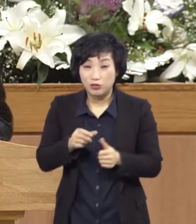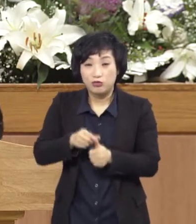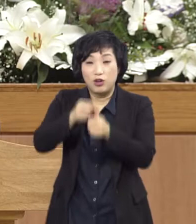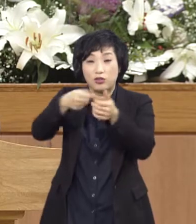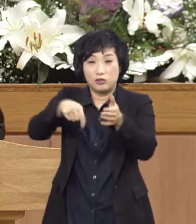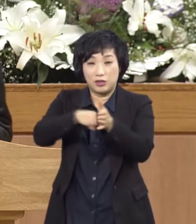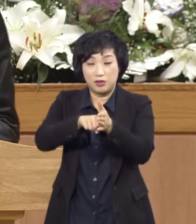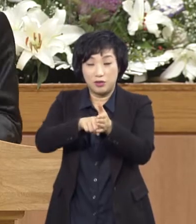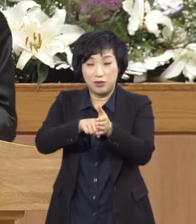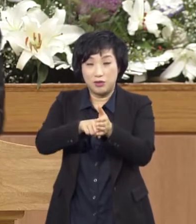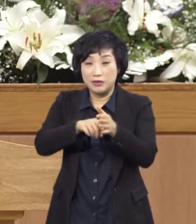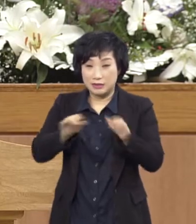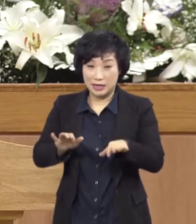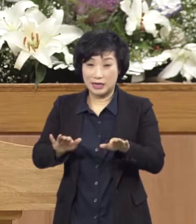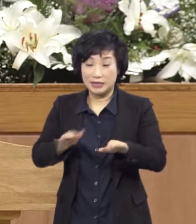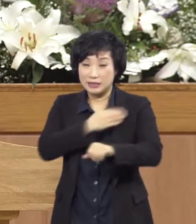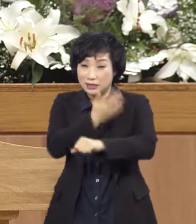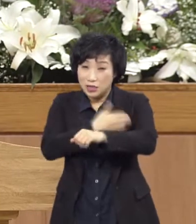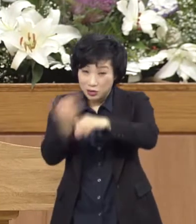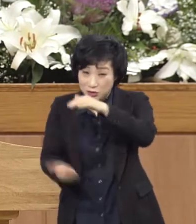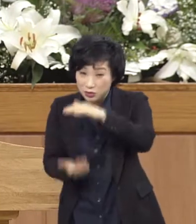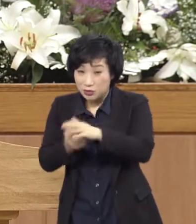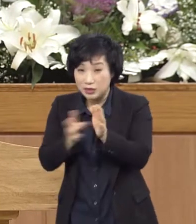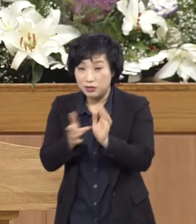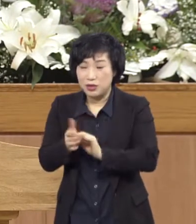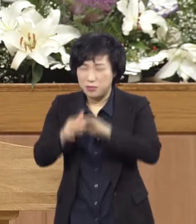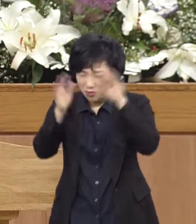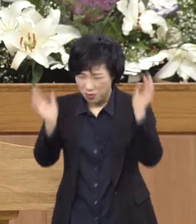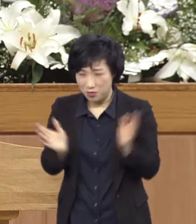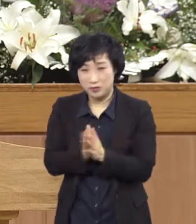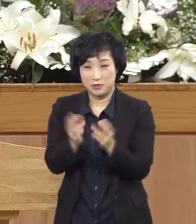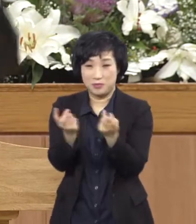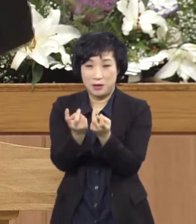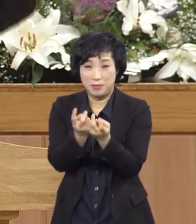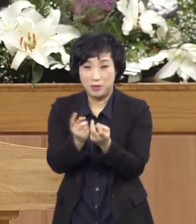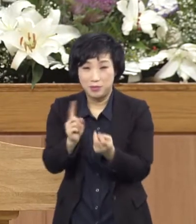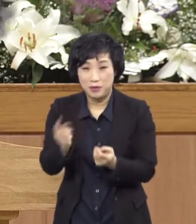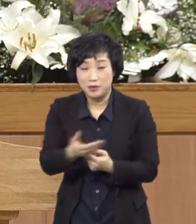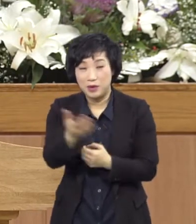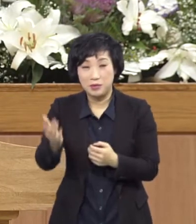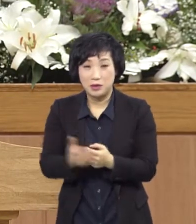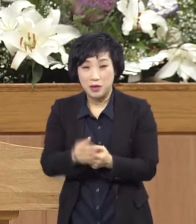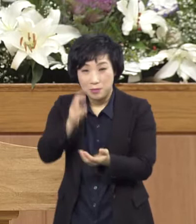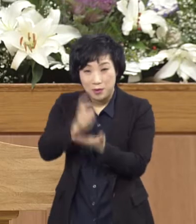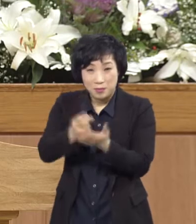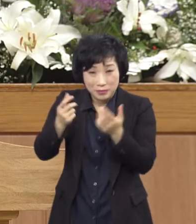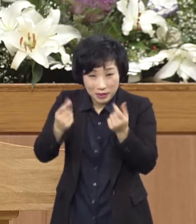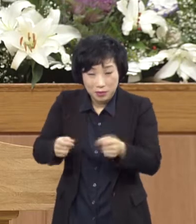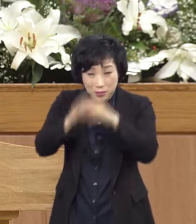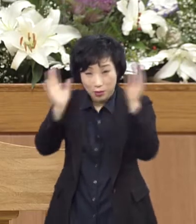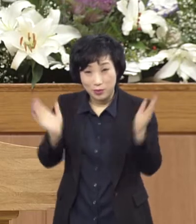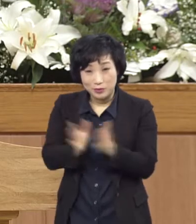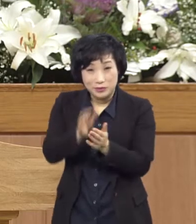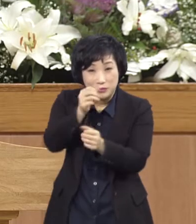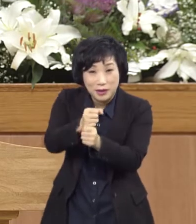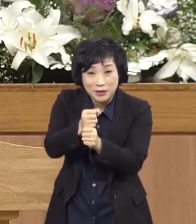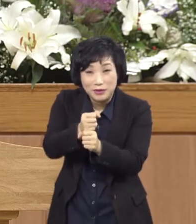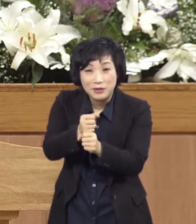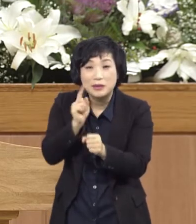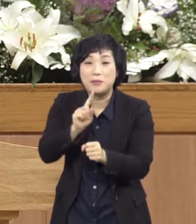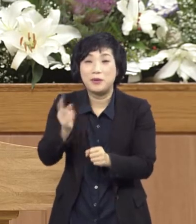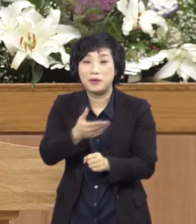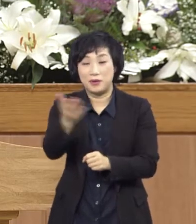구원하시려고 전능자의 자기 모든 수단을 합법적으로 총동원 시킨 것이 뭐냐?